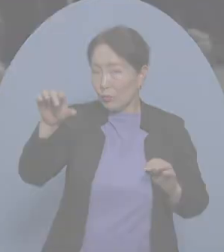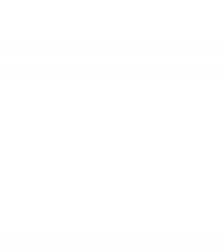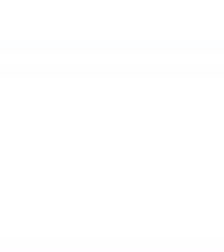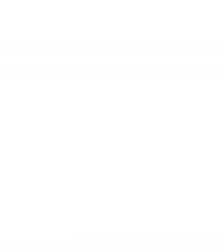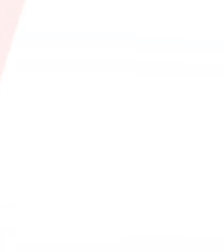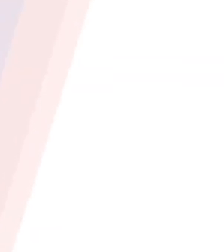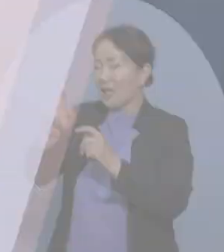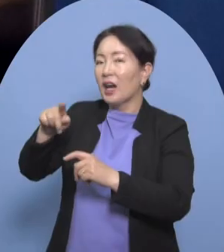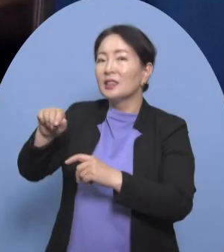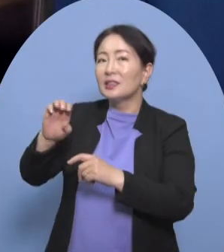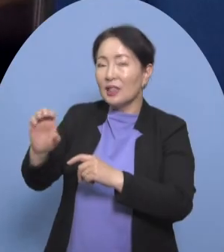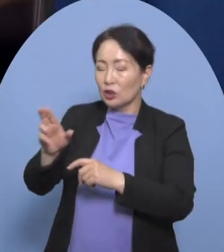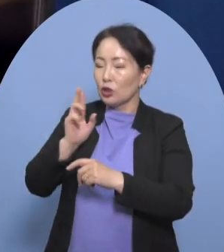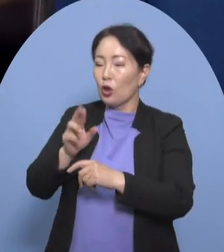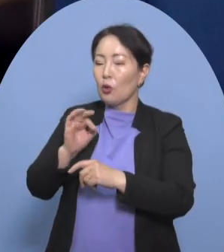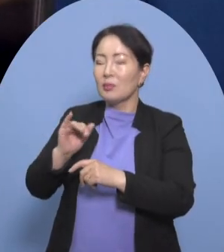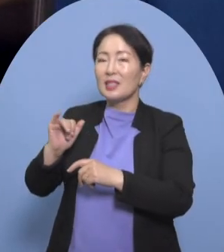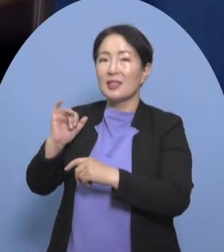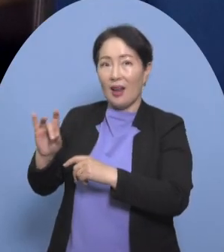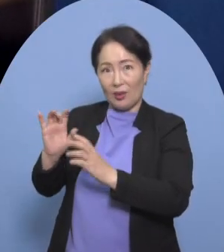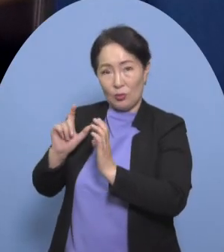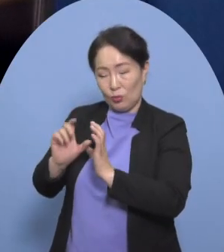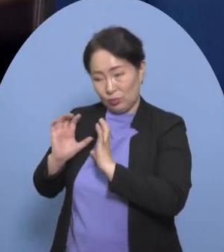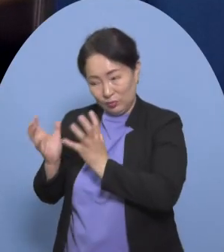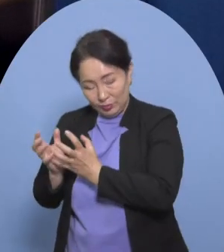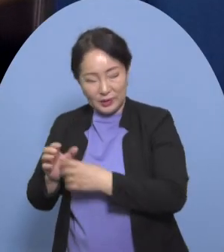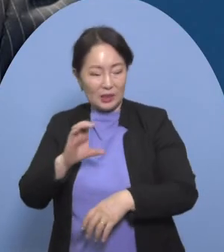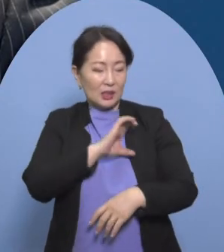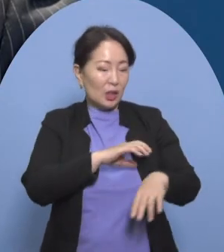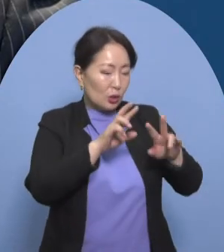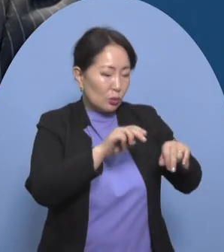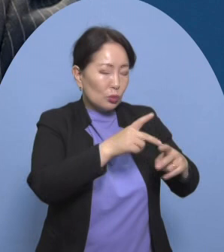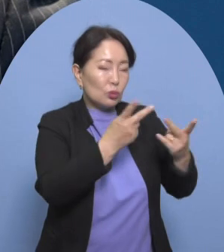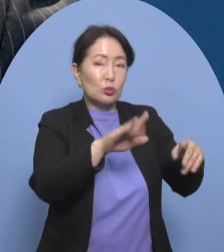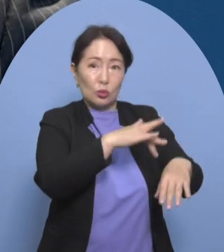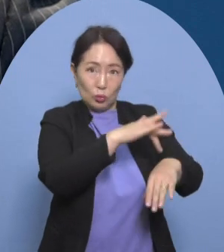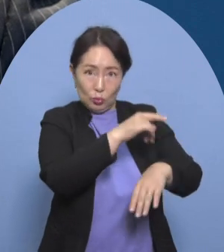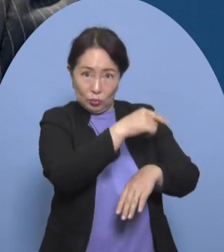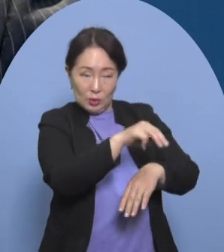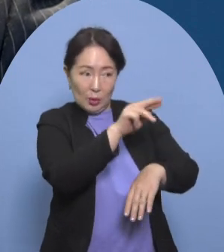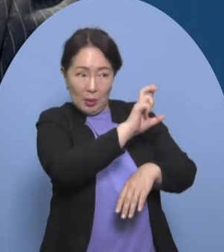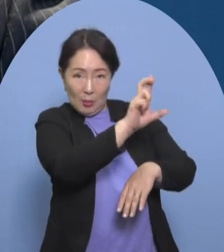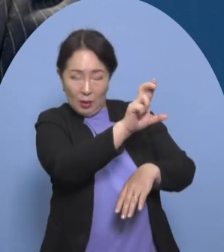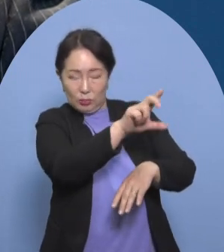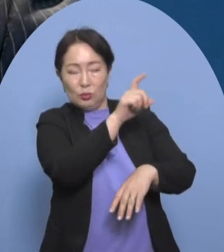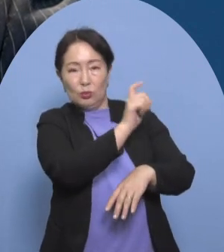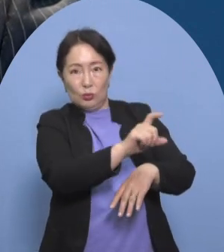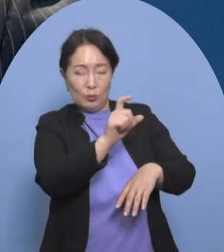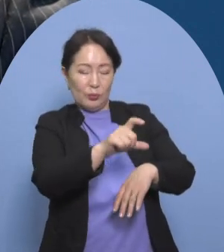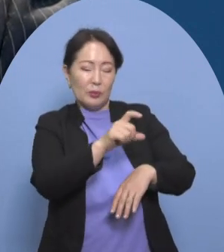соёон гэрэрүүл хэлцсэн комиссарууд болон за сэтгэл судлал үндэсний одоо төв төрийн бүс